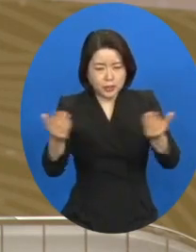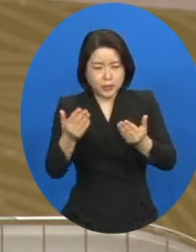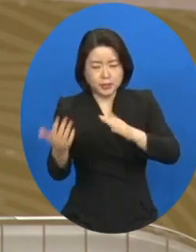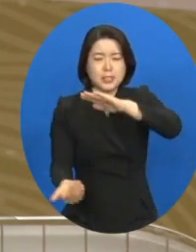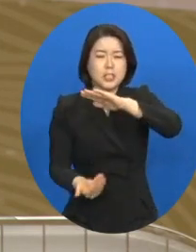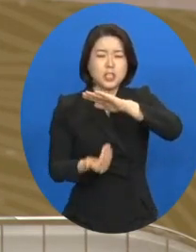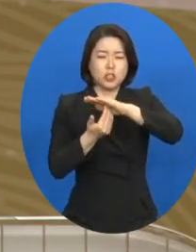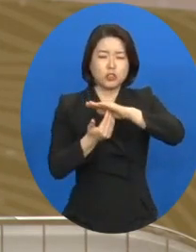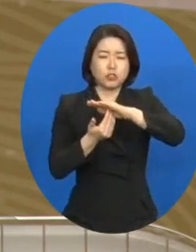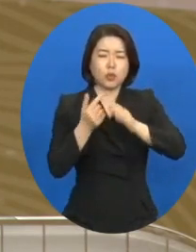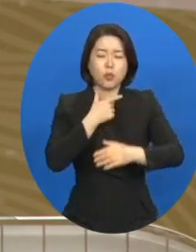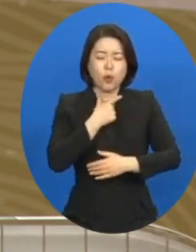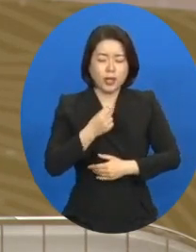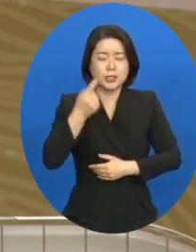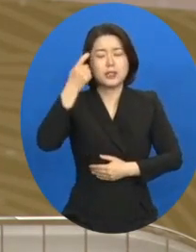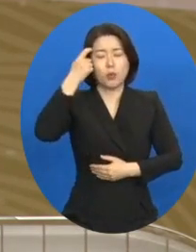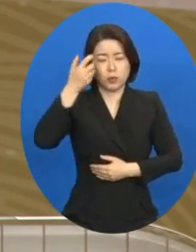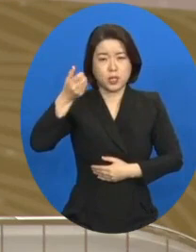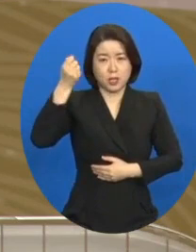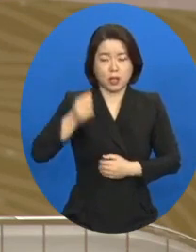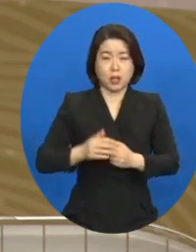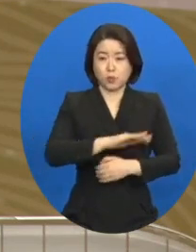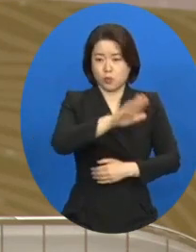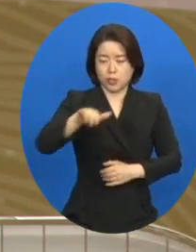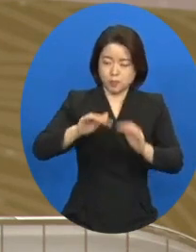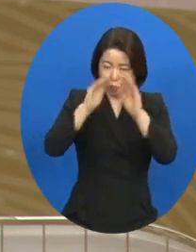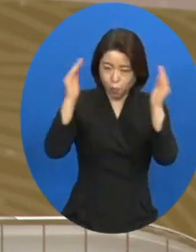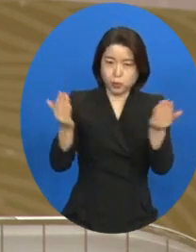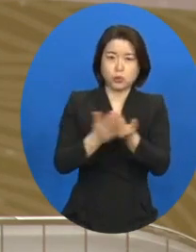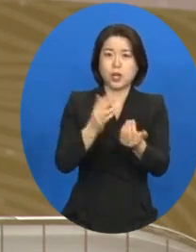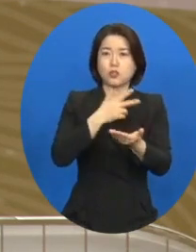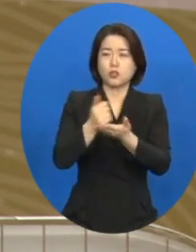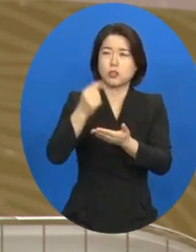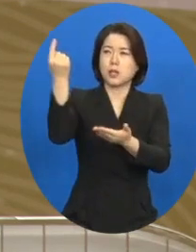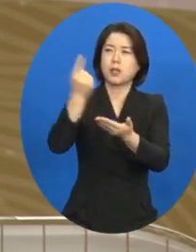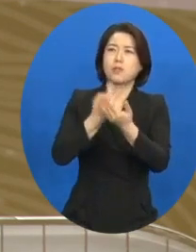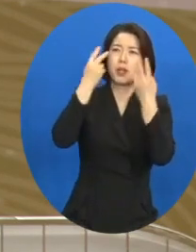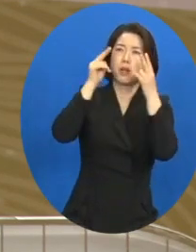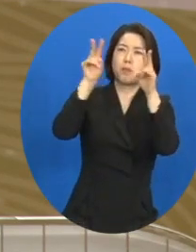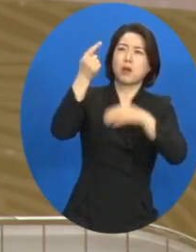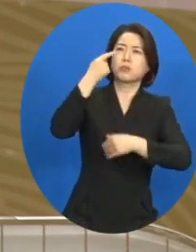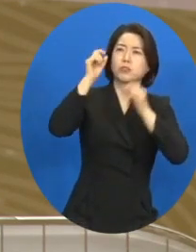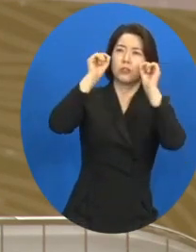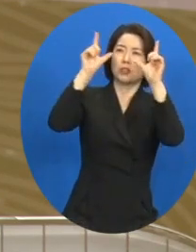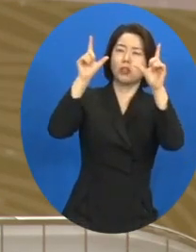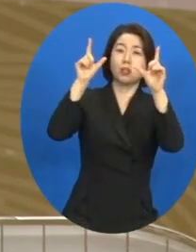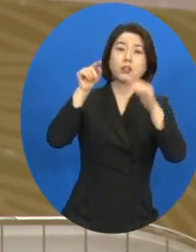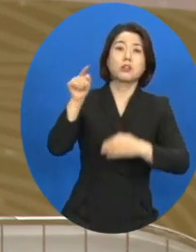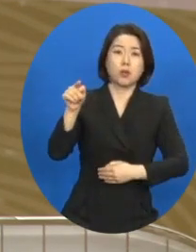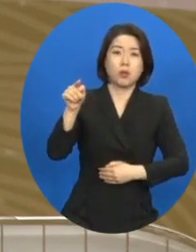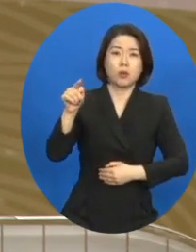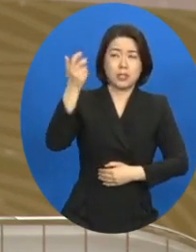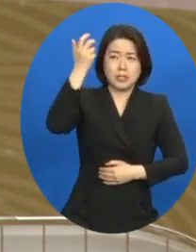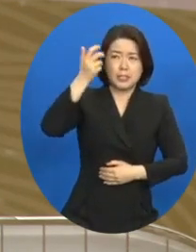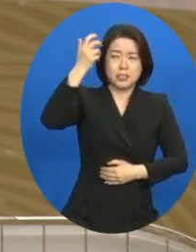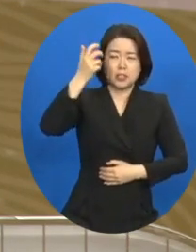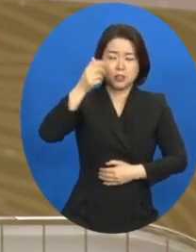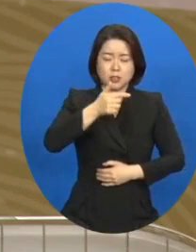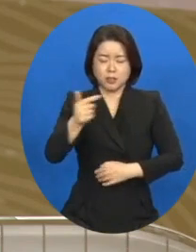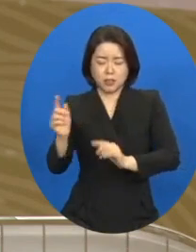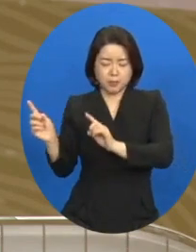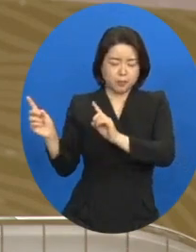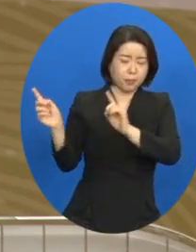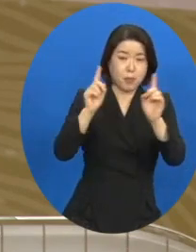하신다고 저는 믿어요. 우리 모두가 다 주님의 임재를 바라보는 눈이 뜨이는 것, 그게 영적인